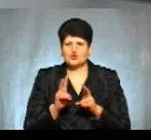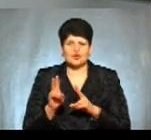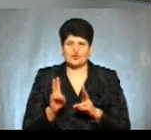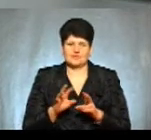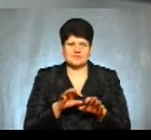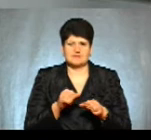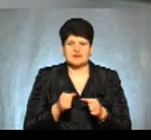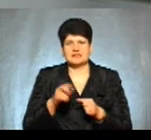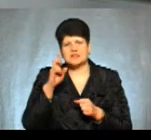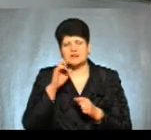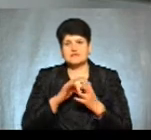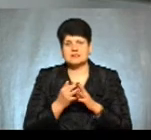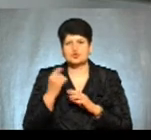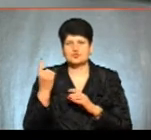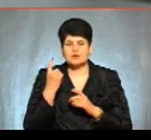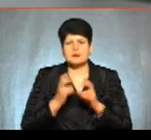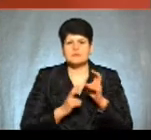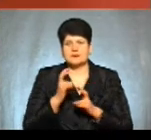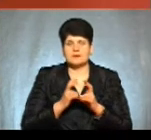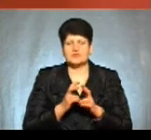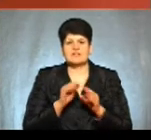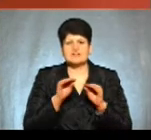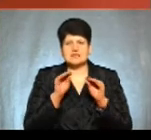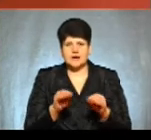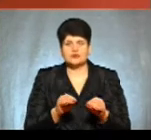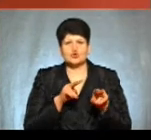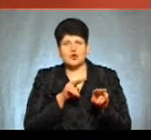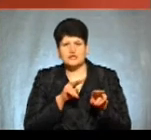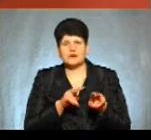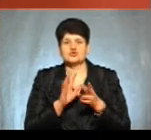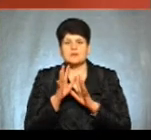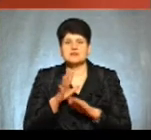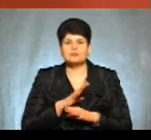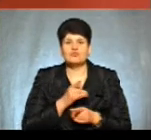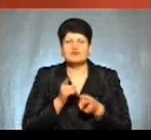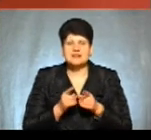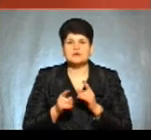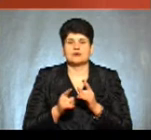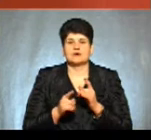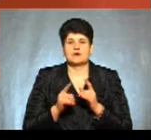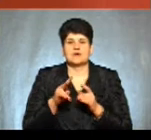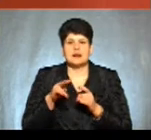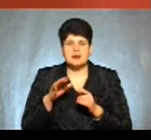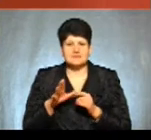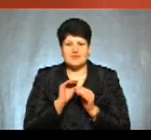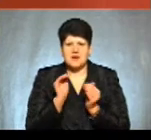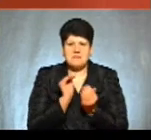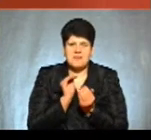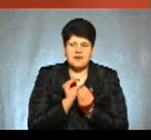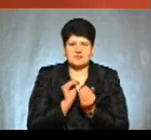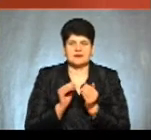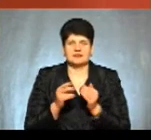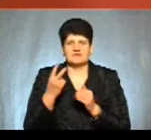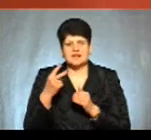забирає. Державні сільськогосподарські підприємства, вони висаджують, вони доглядають, щоб ліс став справжнім лісом. Не тільки маленькі деревця,